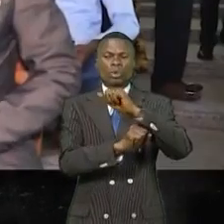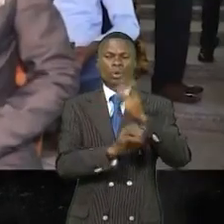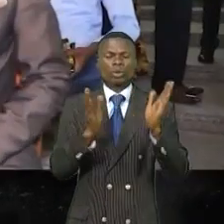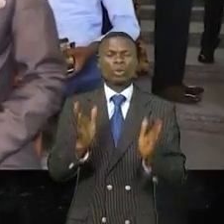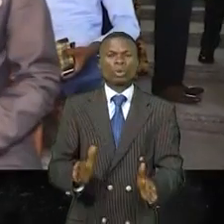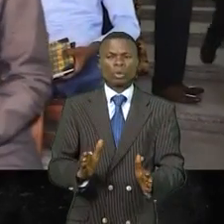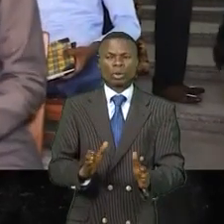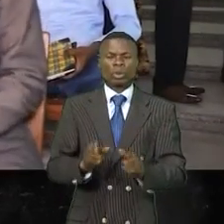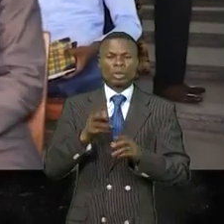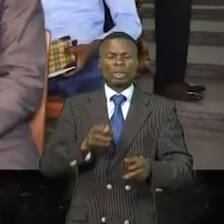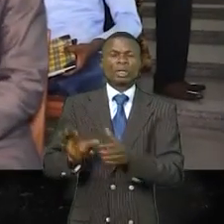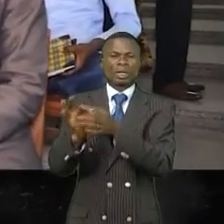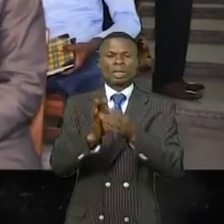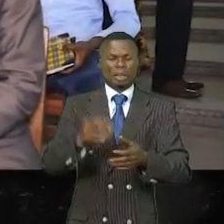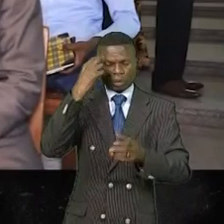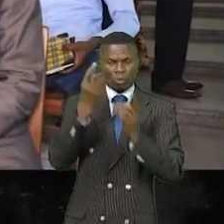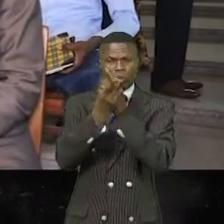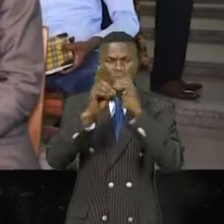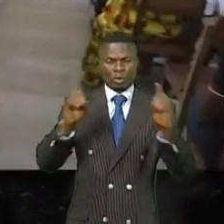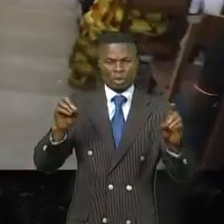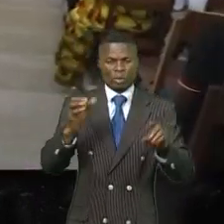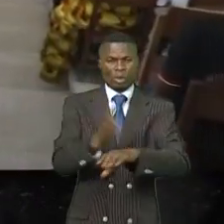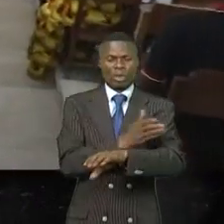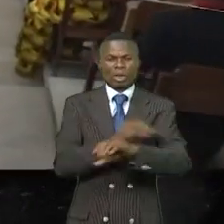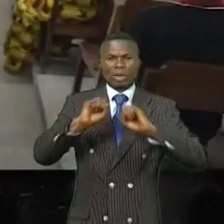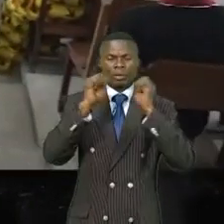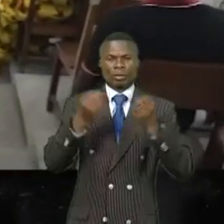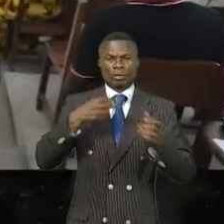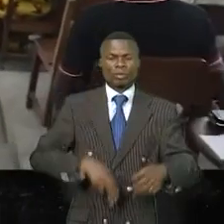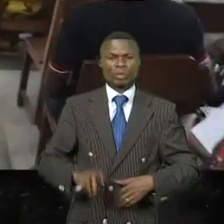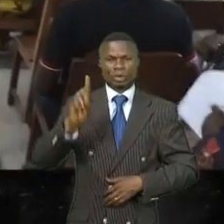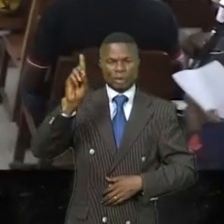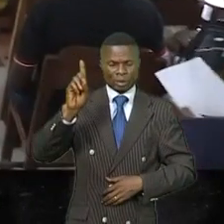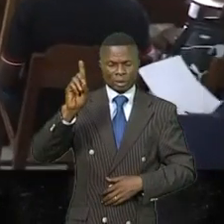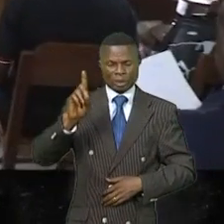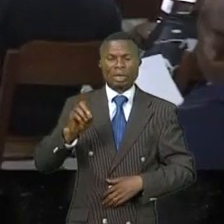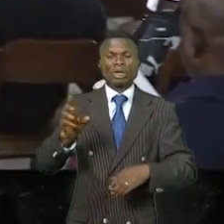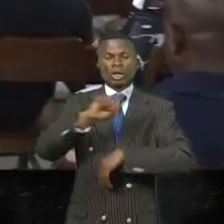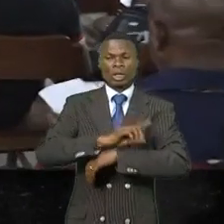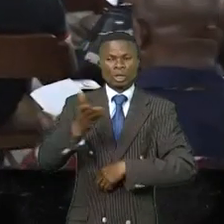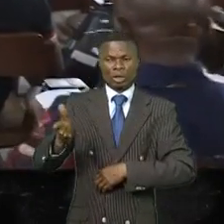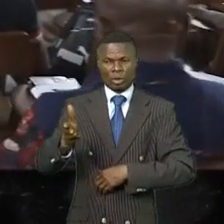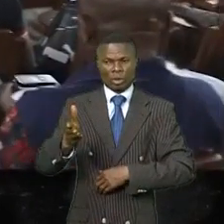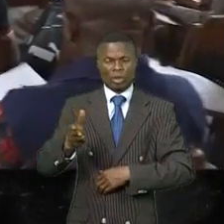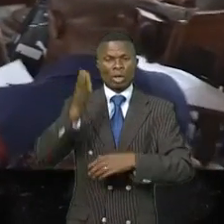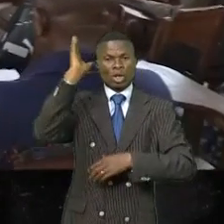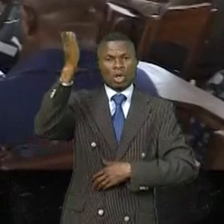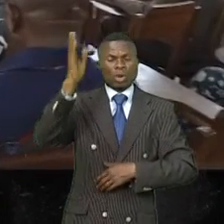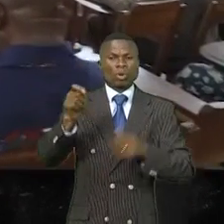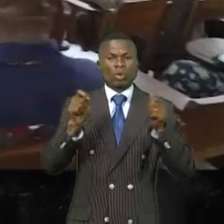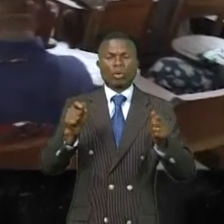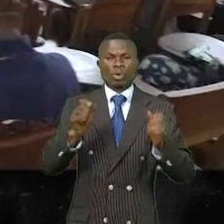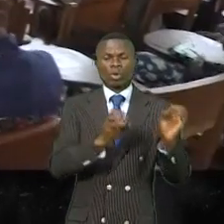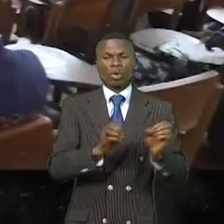avant-gardistes de l'Union pour la démocratie et le progrès social, IDPS. Au cours de cette matinée, assimilée à une conférence de presse